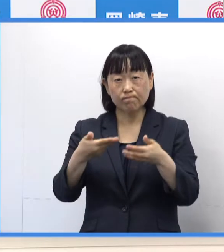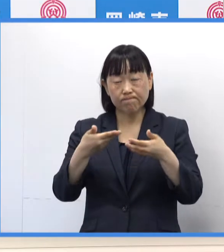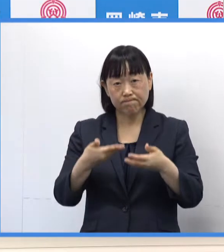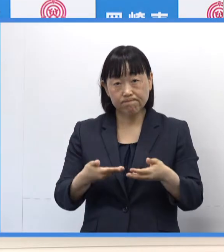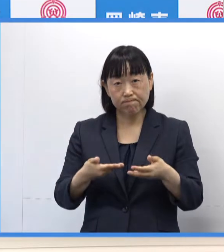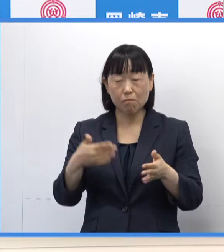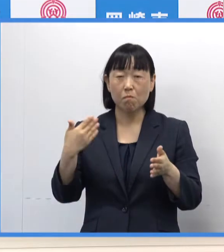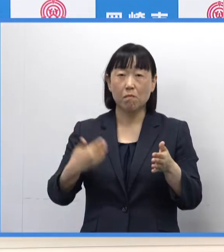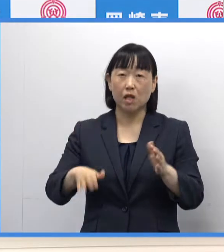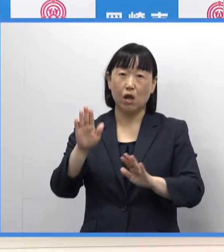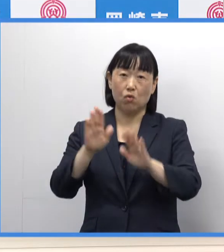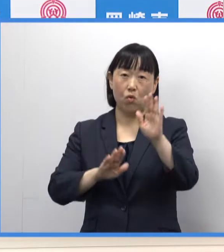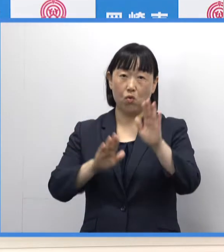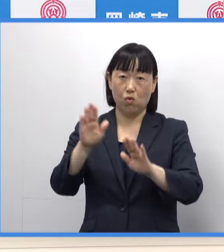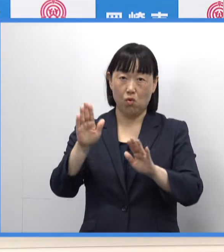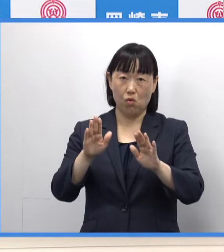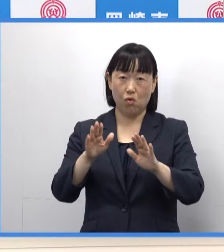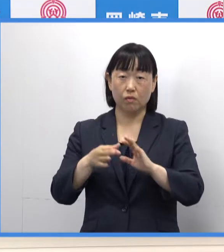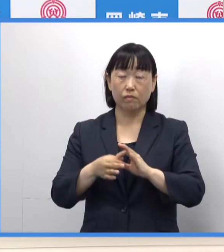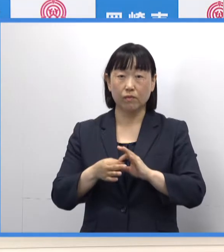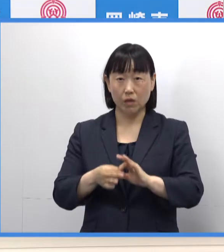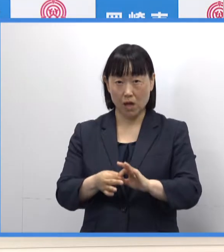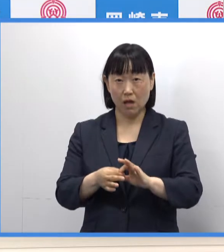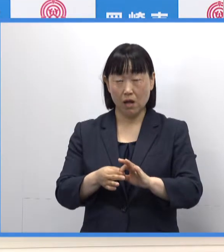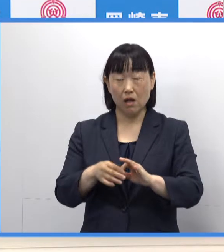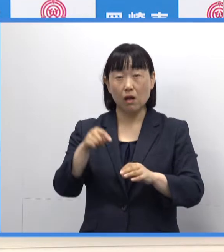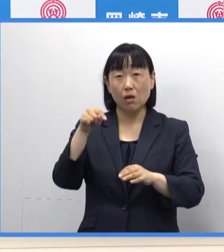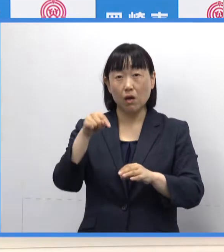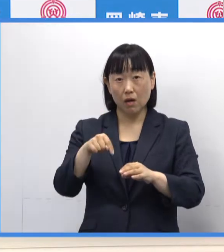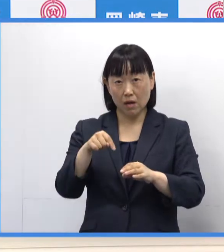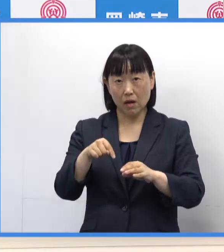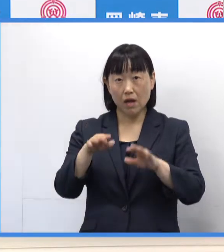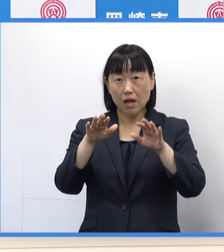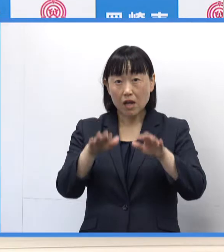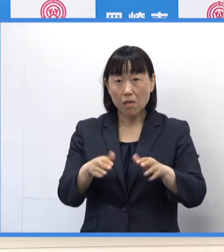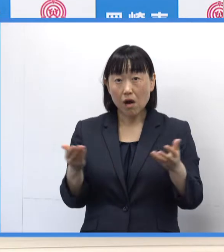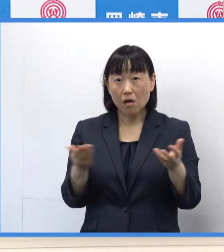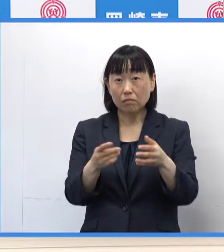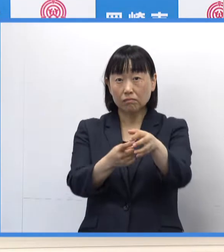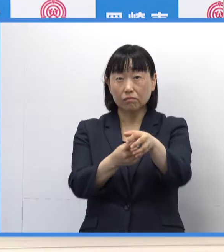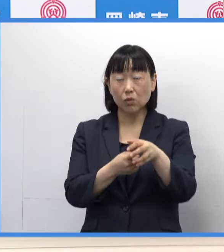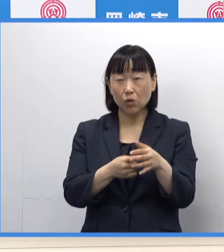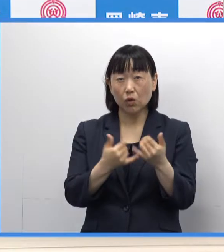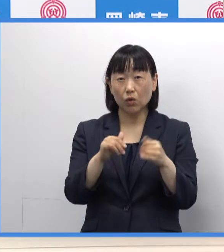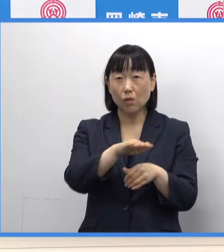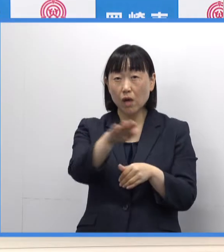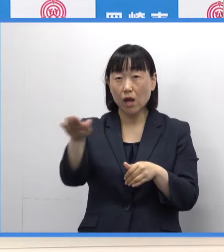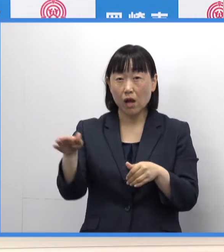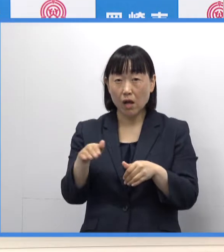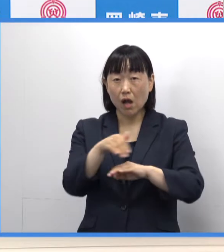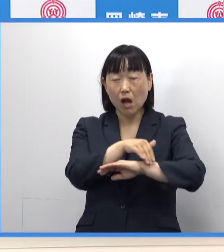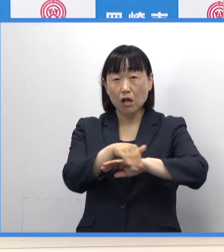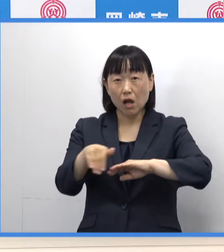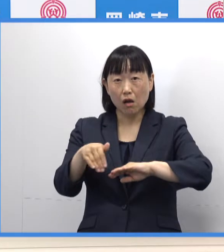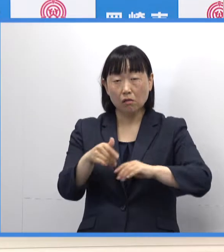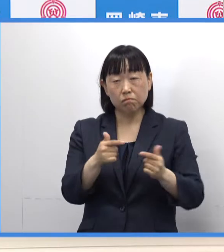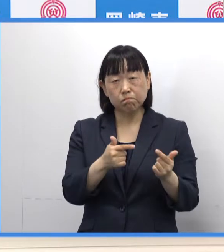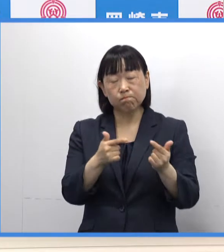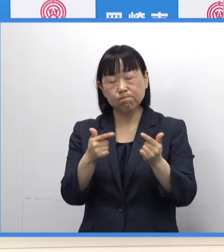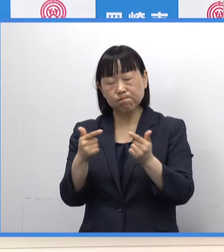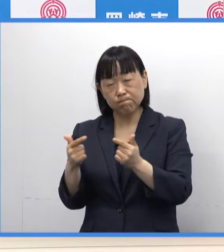給の見通しが立たない状況です。このような状況の中で営農される農家の皆さんは、計画的な営農の遅